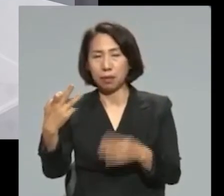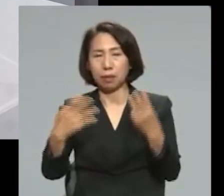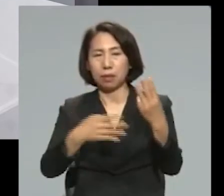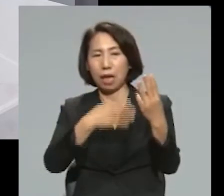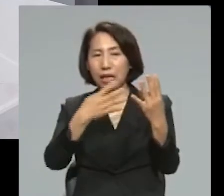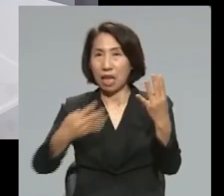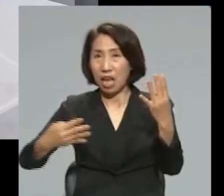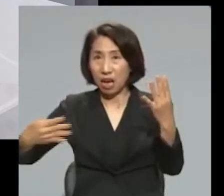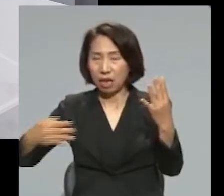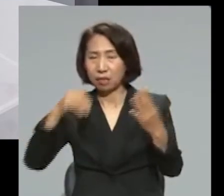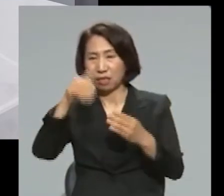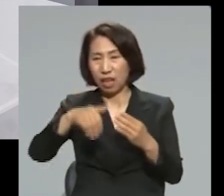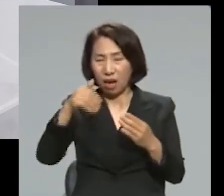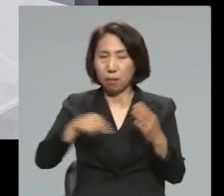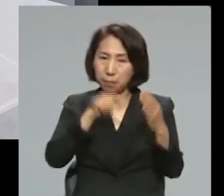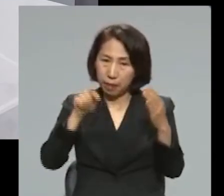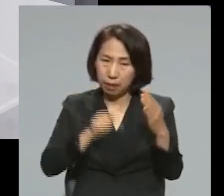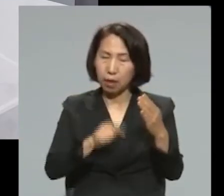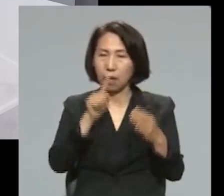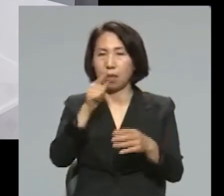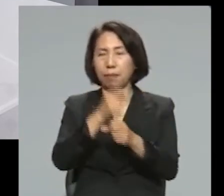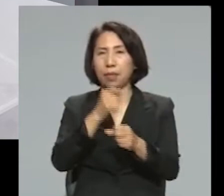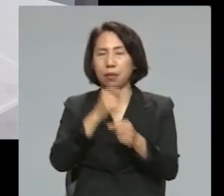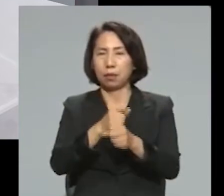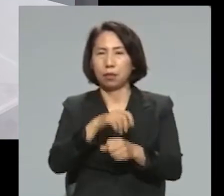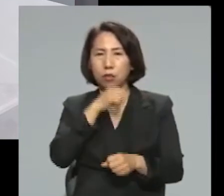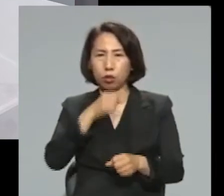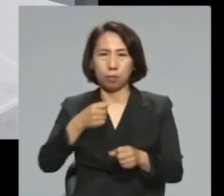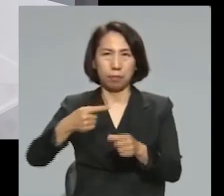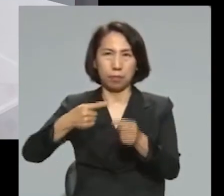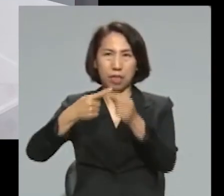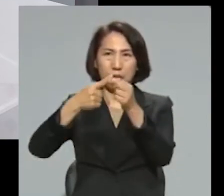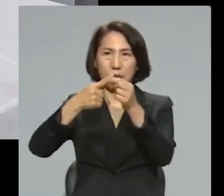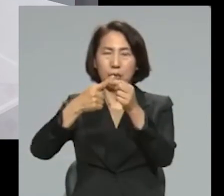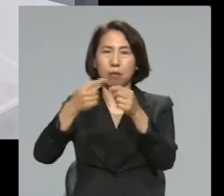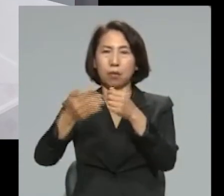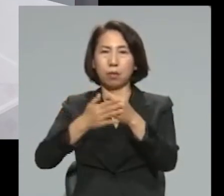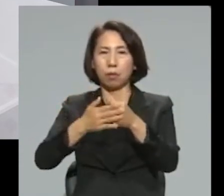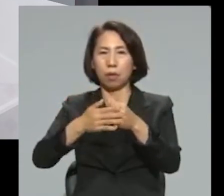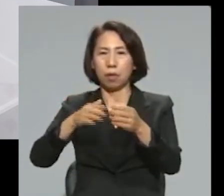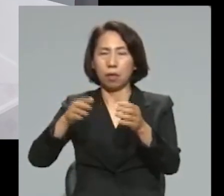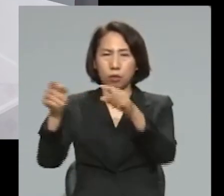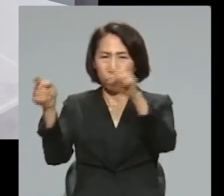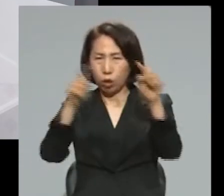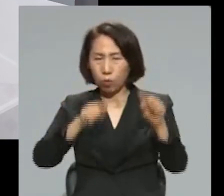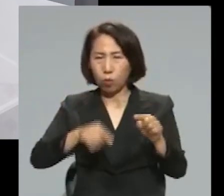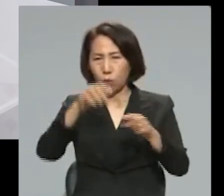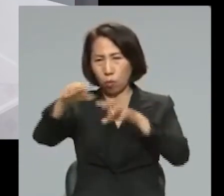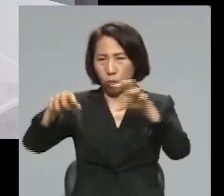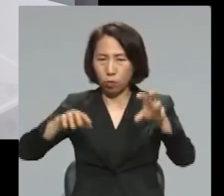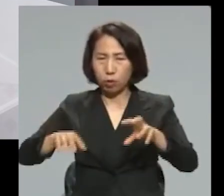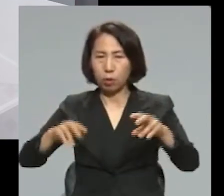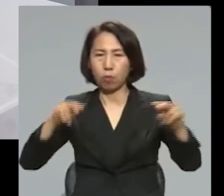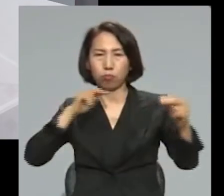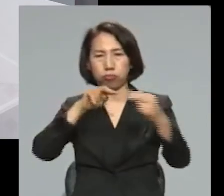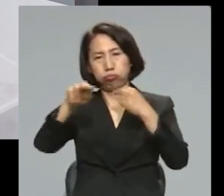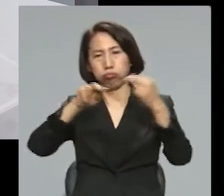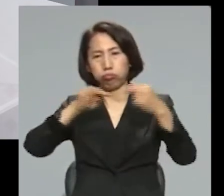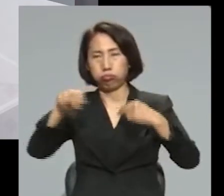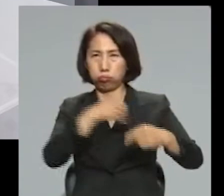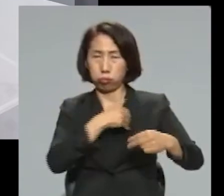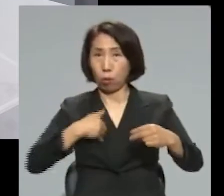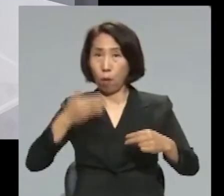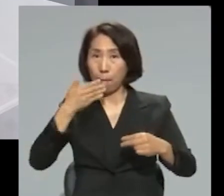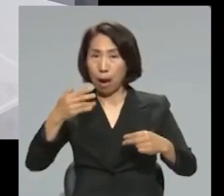건설된 1등급 교량으로 전국 16개 보중 왕복 2차로 차량 통행이 가능한 교량을